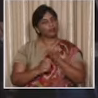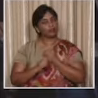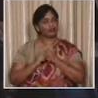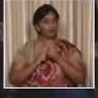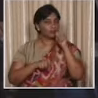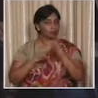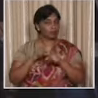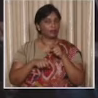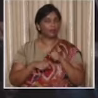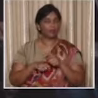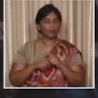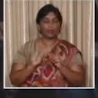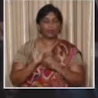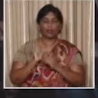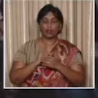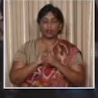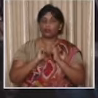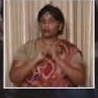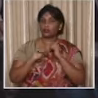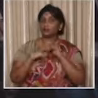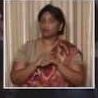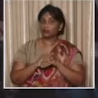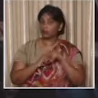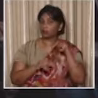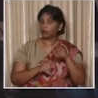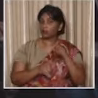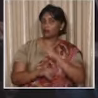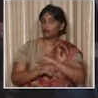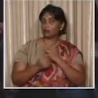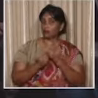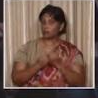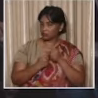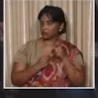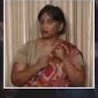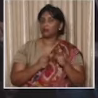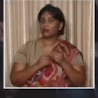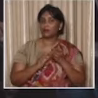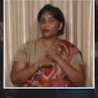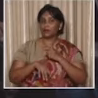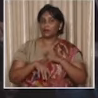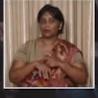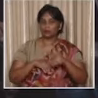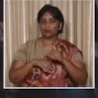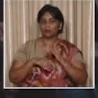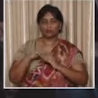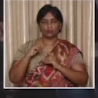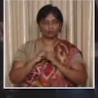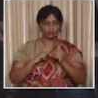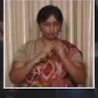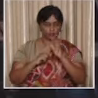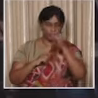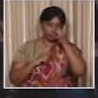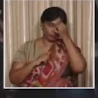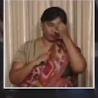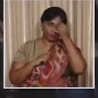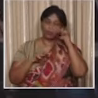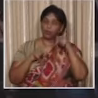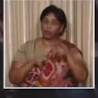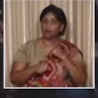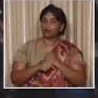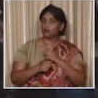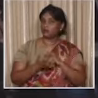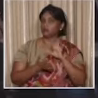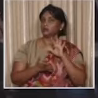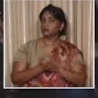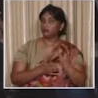අය කම්කරු රස්සාවලට දාලා ඒ අයගෙන් ආදායම් උපයලා තමයි පහුගිය කාලය තුල ක්‍රියා මේක පවත්වගෙන ආවේ. නමුත් අද ආණ්ඩුව තීරණය